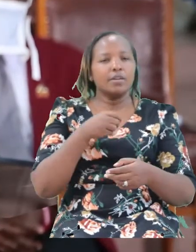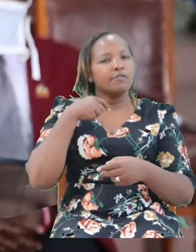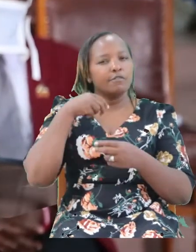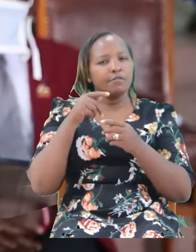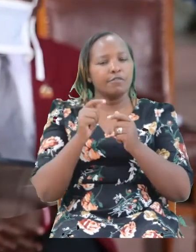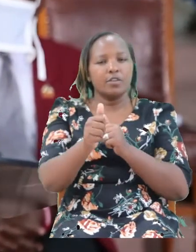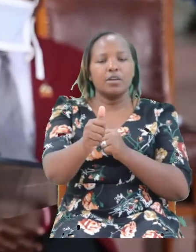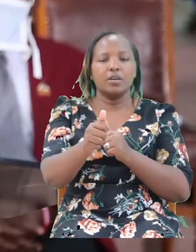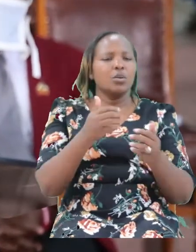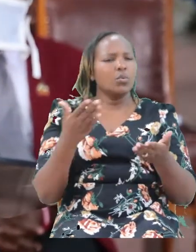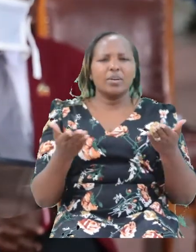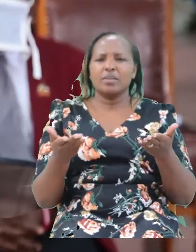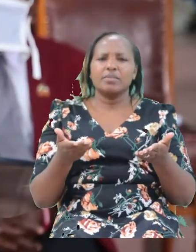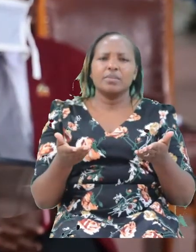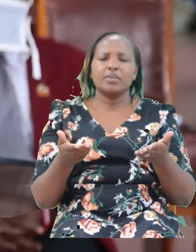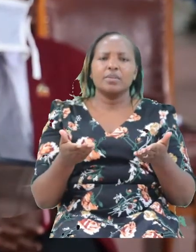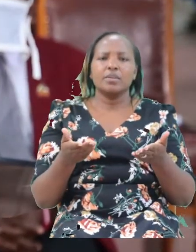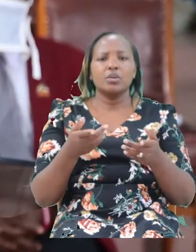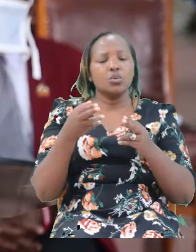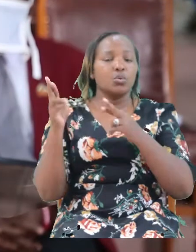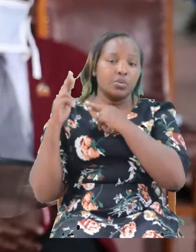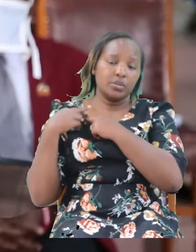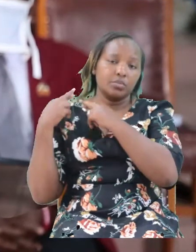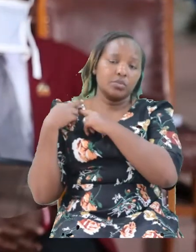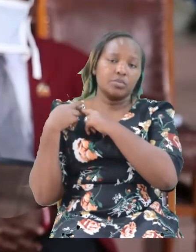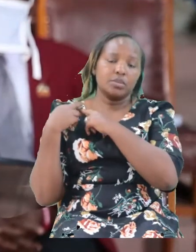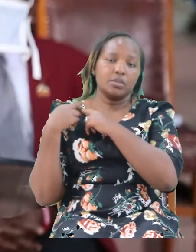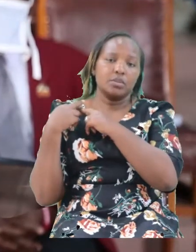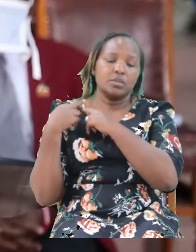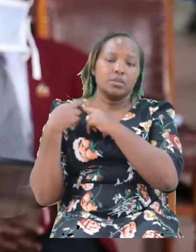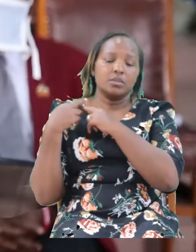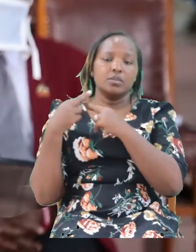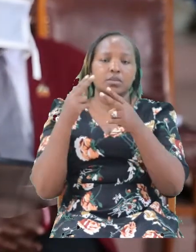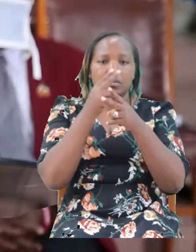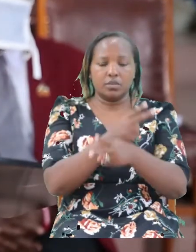popote tulipo. Tuna jukumu la uwakili.